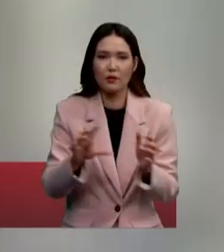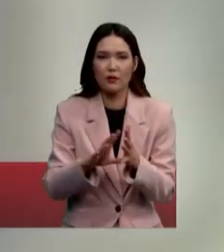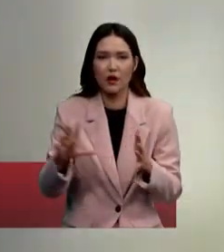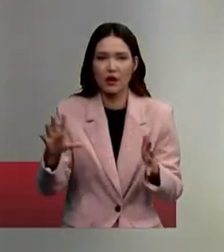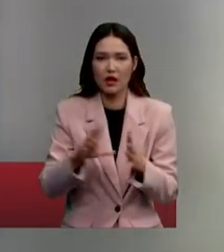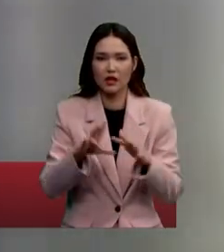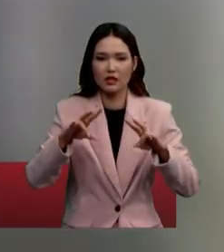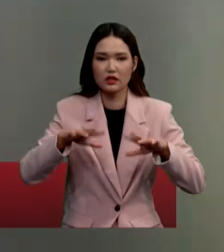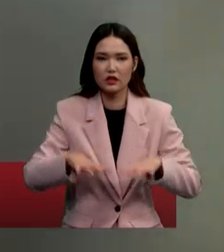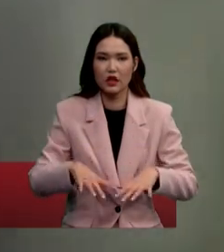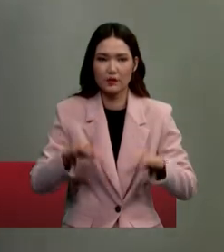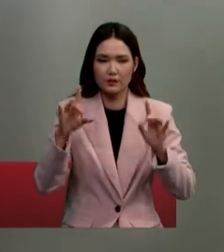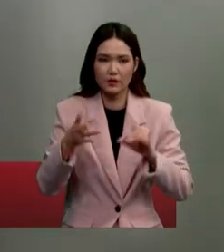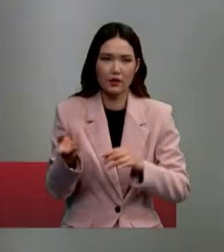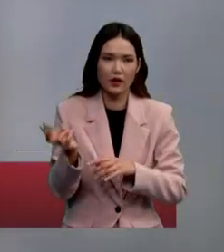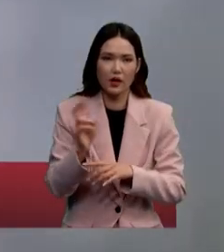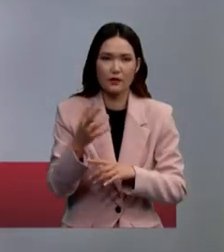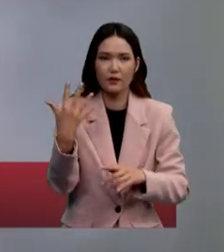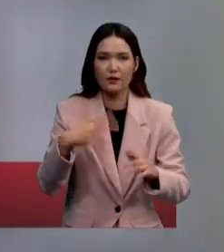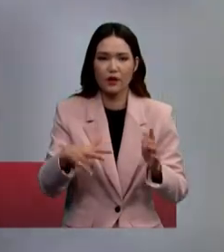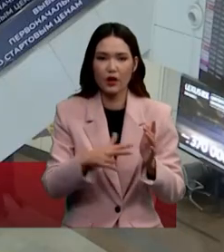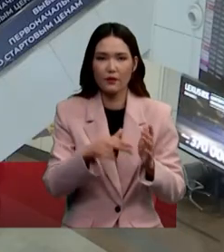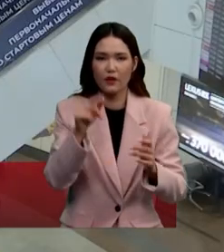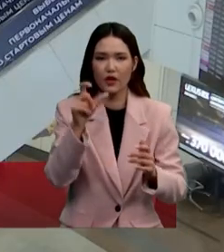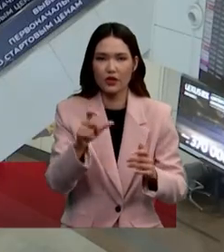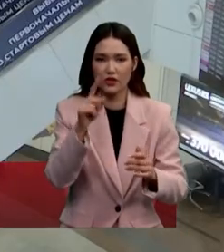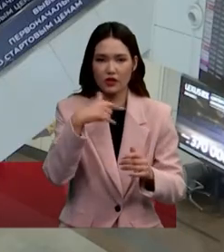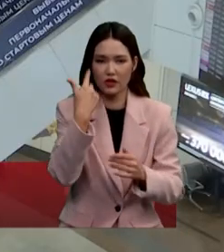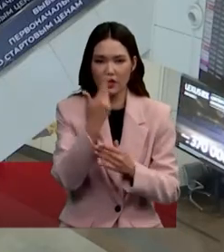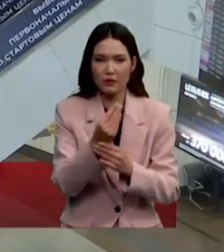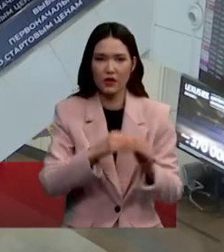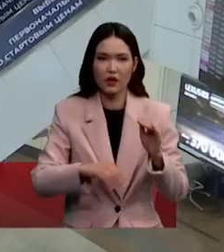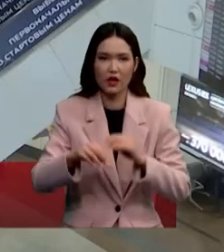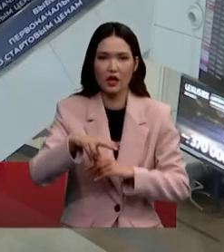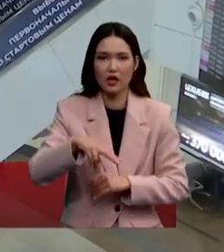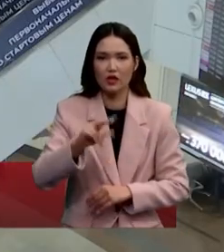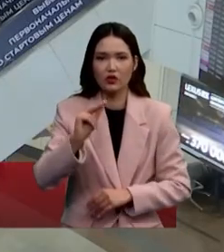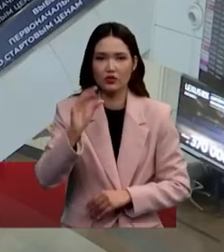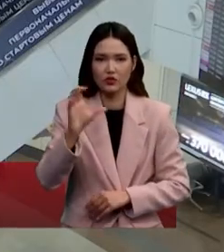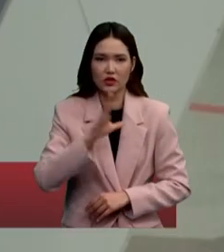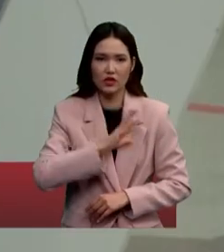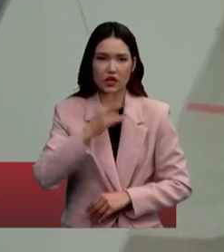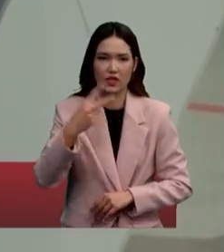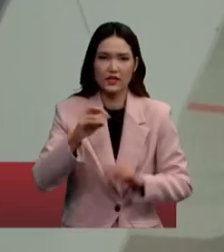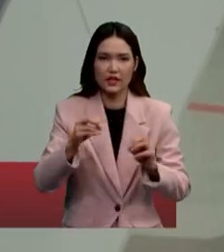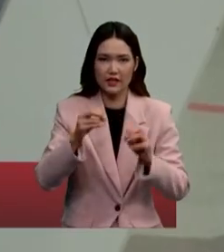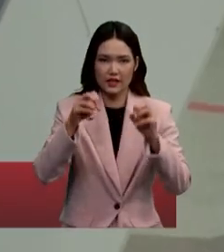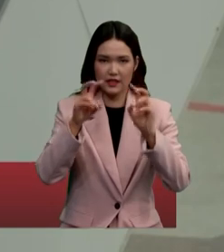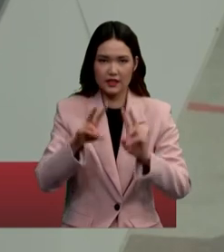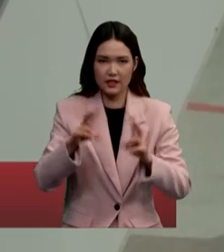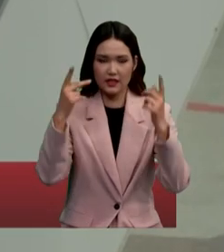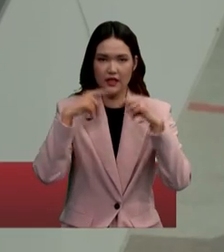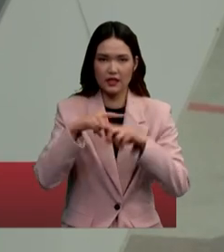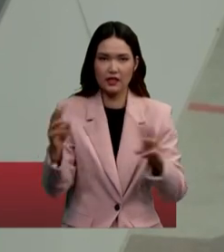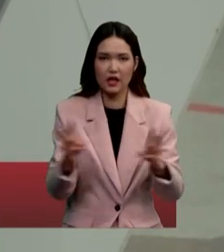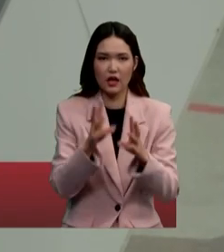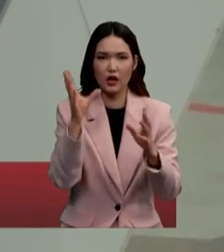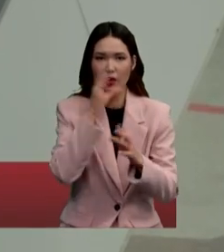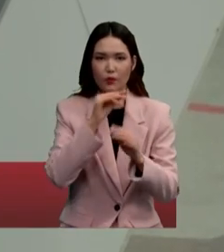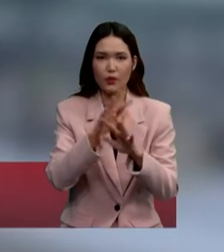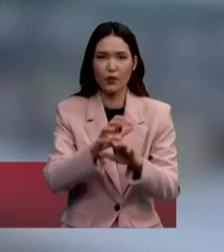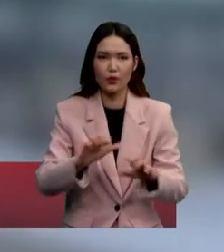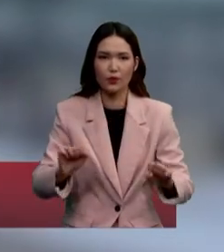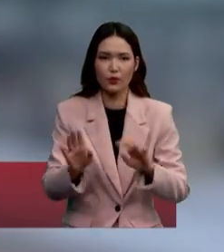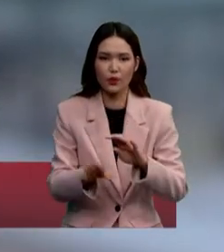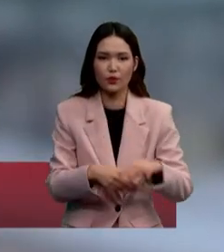электричество. На место инцидента приехали 58 человек личного состава ДЧС и 20 единиц техники. Огонь удалось